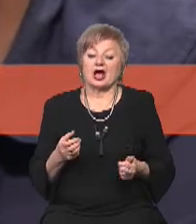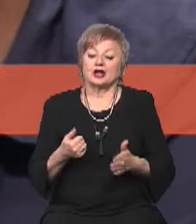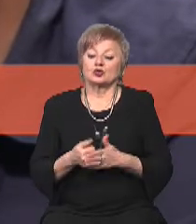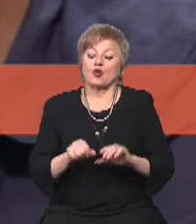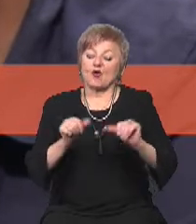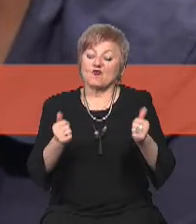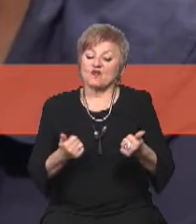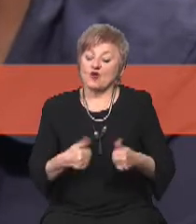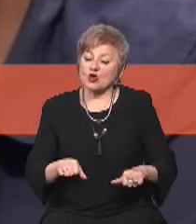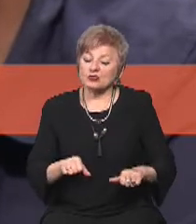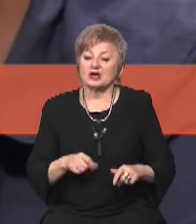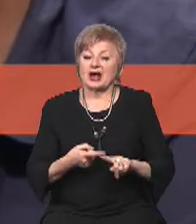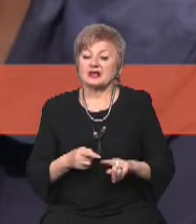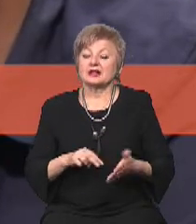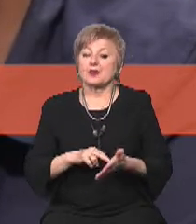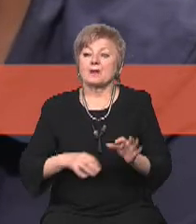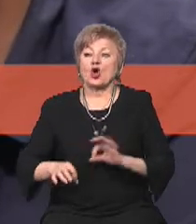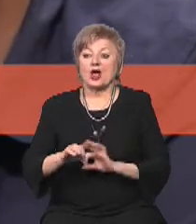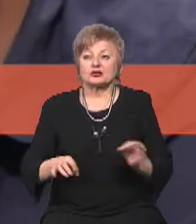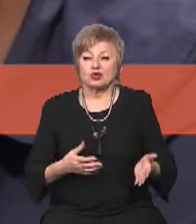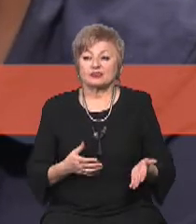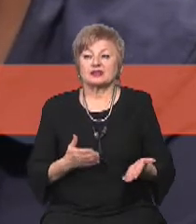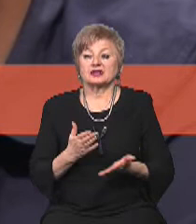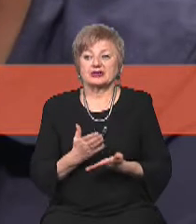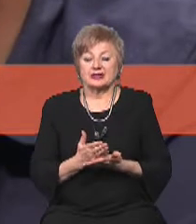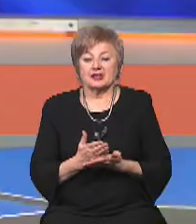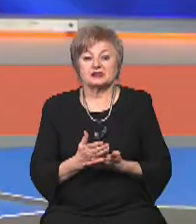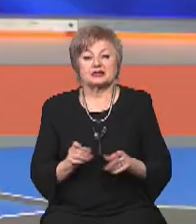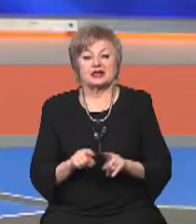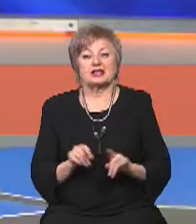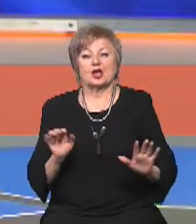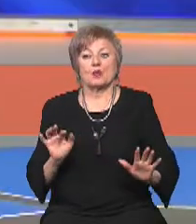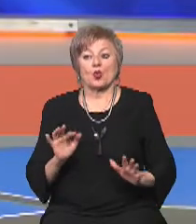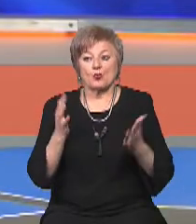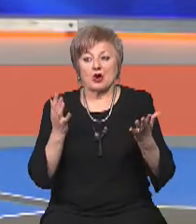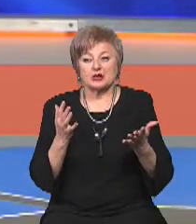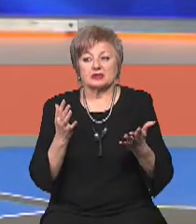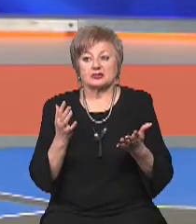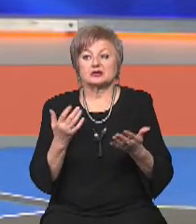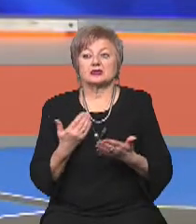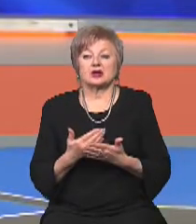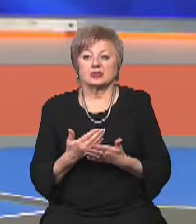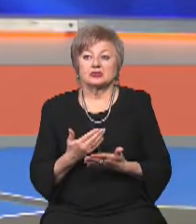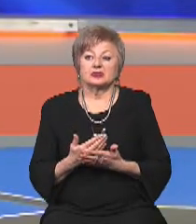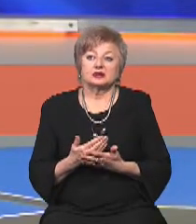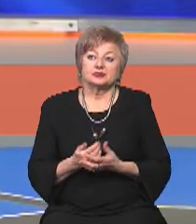оформлення проєктів, є певні моменти, тому що запит на